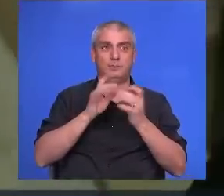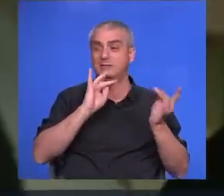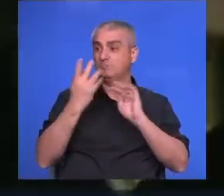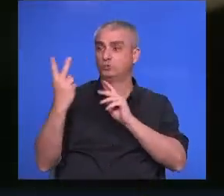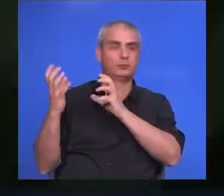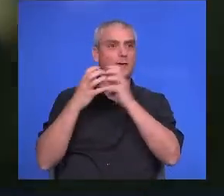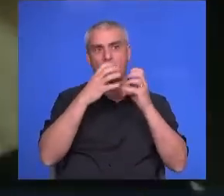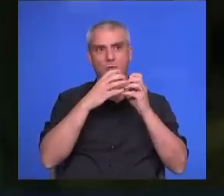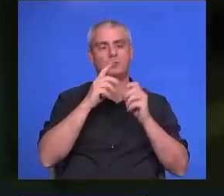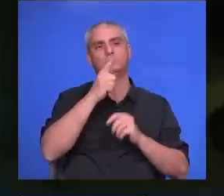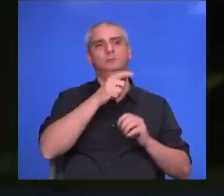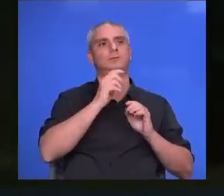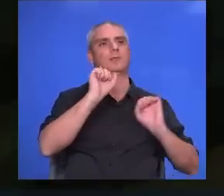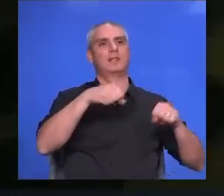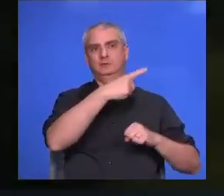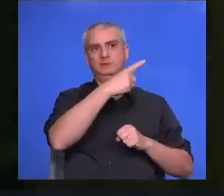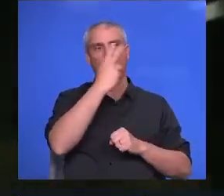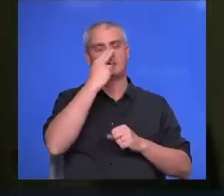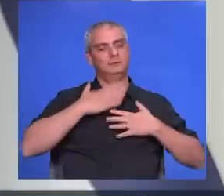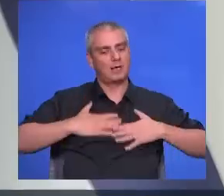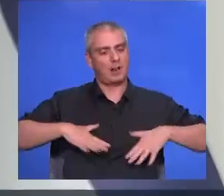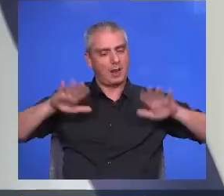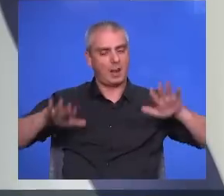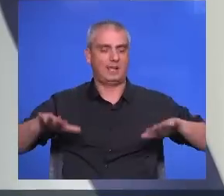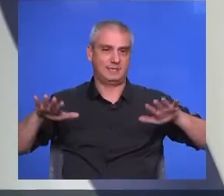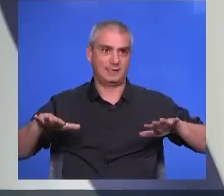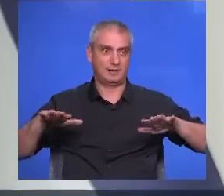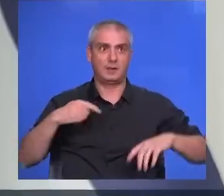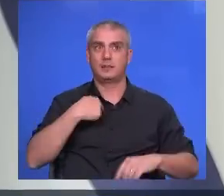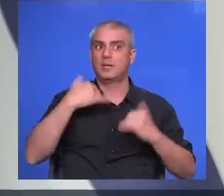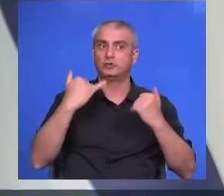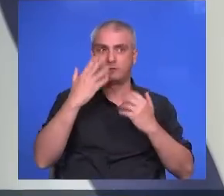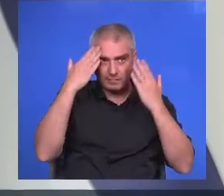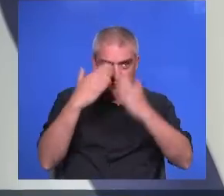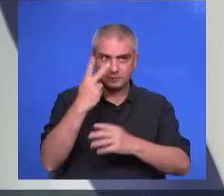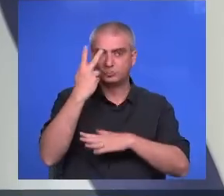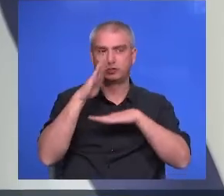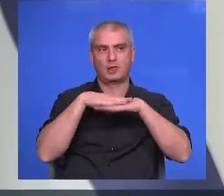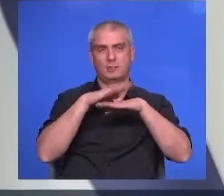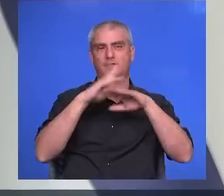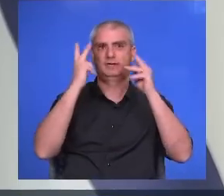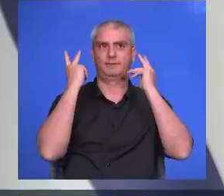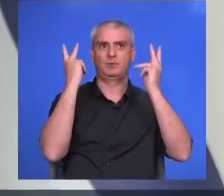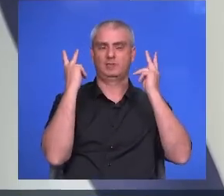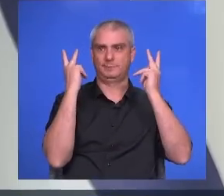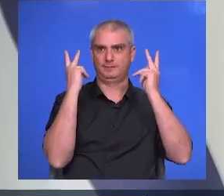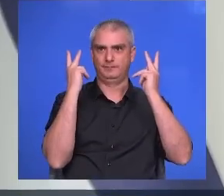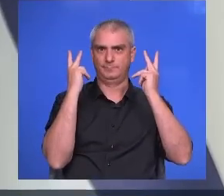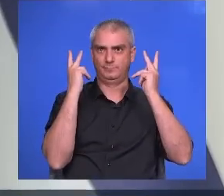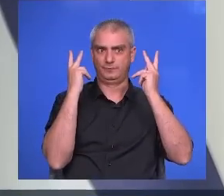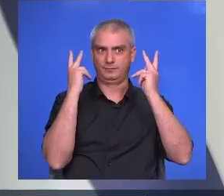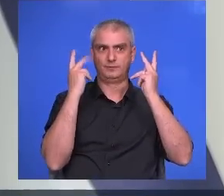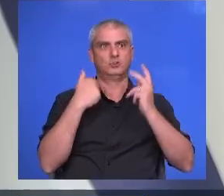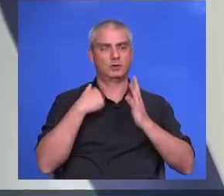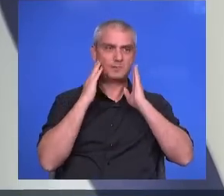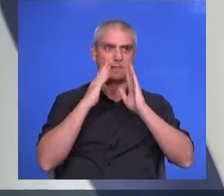מוביל את נשיא המדינה הרצוג לנסות ולהרגיע את הרוחות. אני כרגע מתמקד בשני תפקידים קריטיים שאני